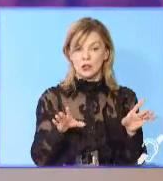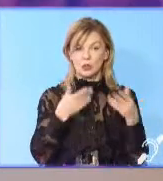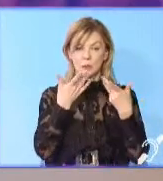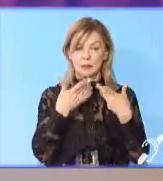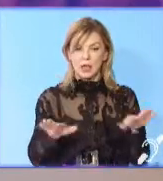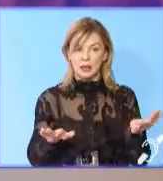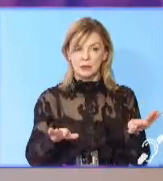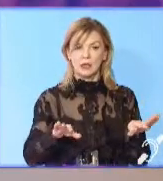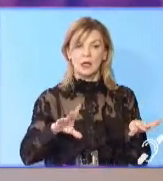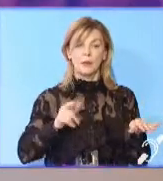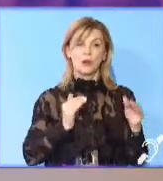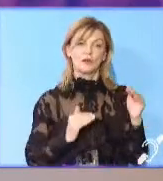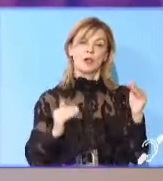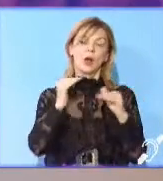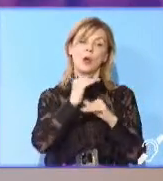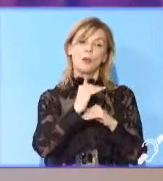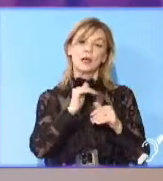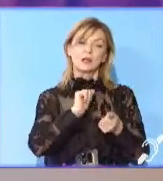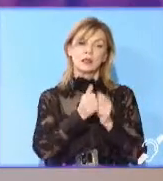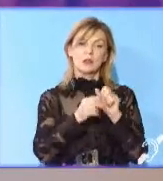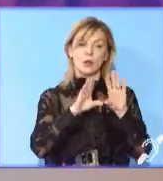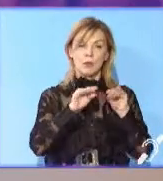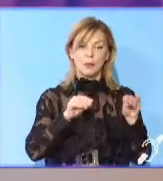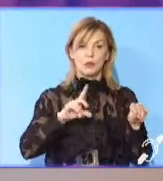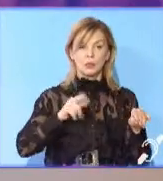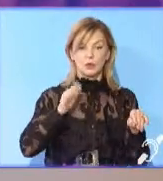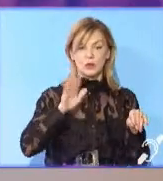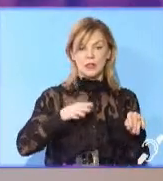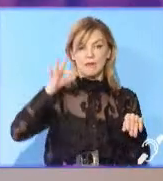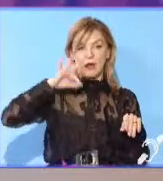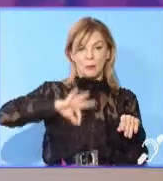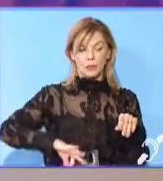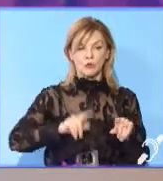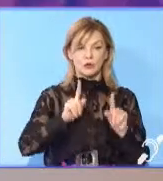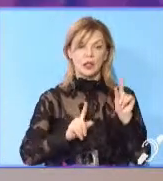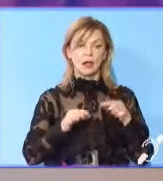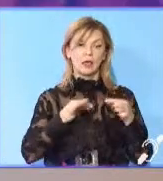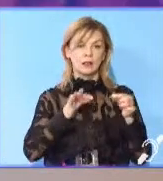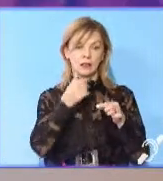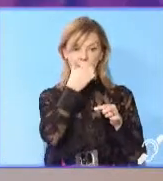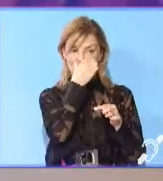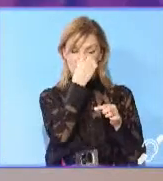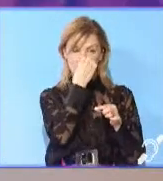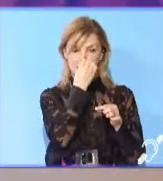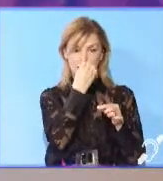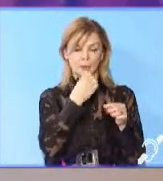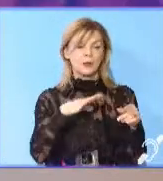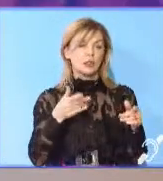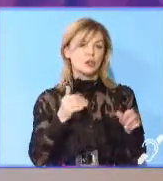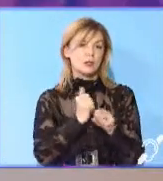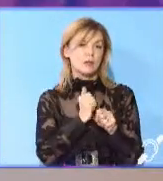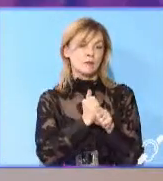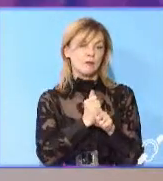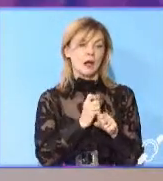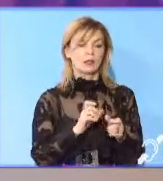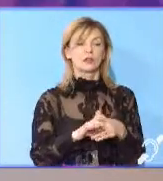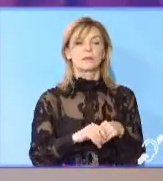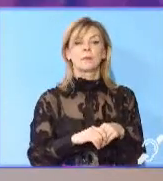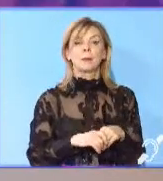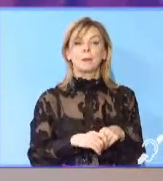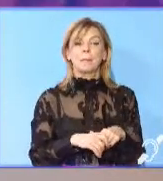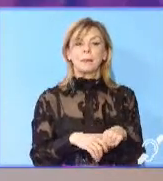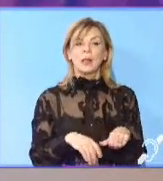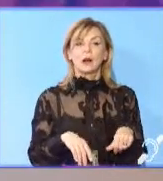riscuri. Pierderile pot fi acoperite sau, mai mult, poți avea și un profit dacă analizezi soluțiile pe care le oferă